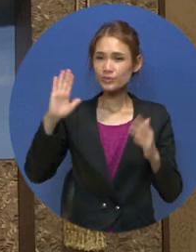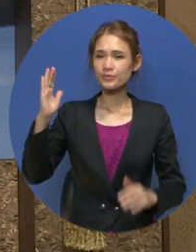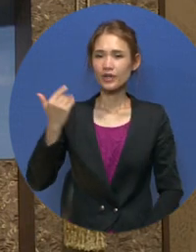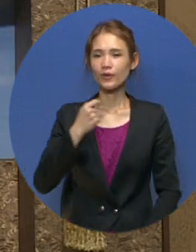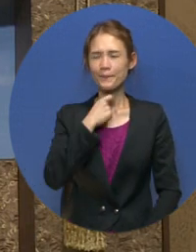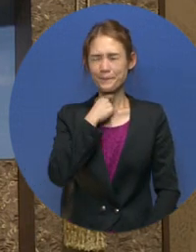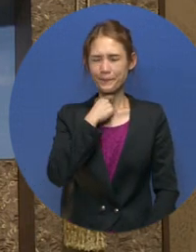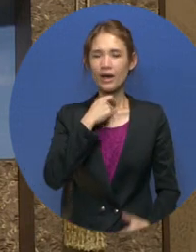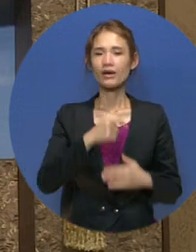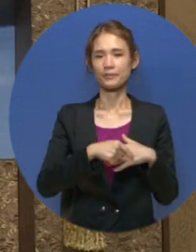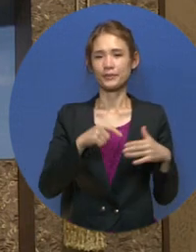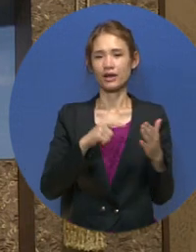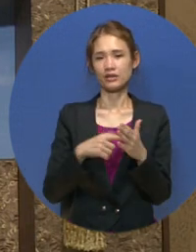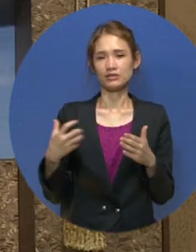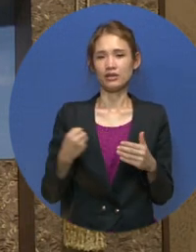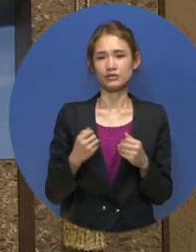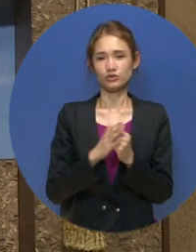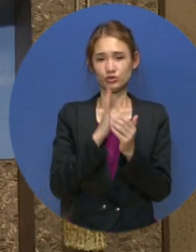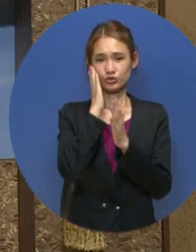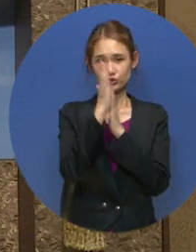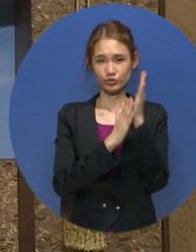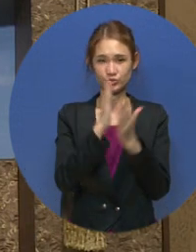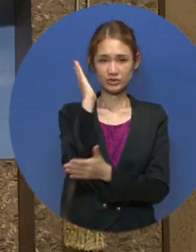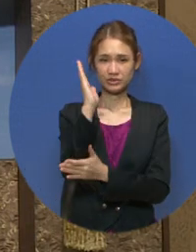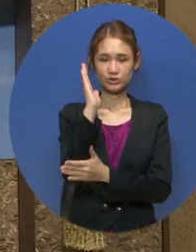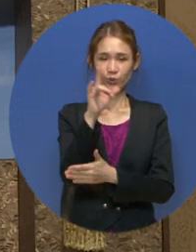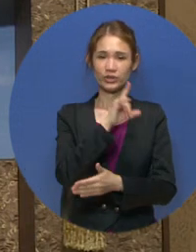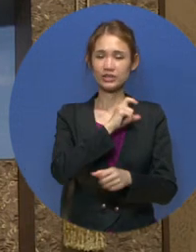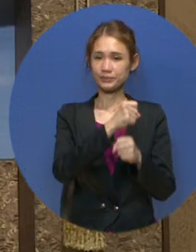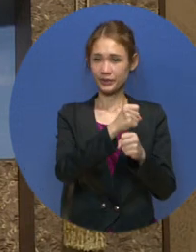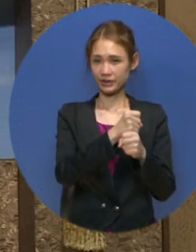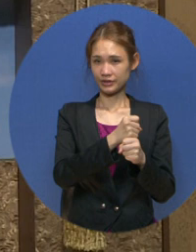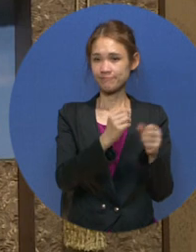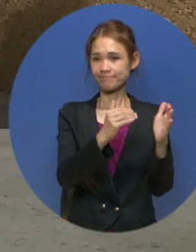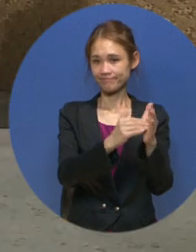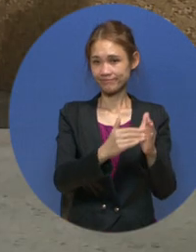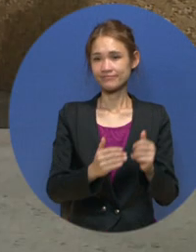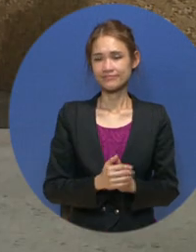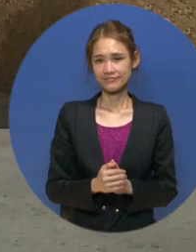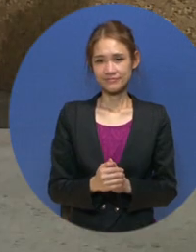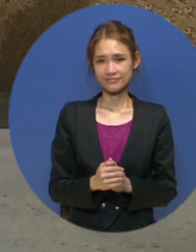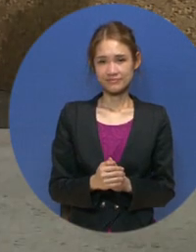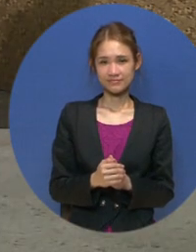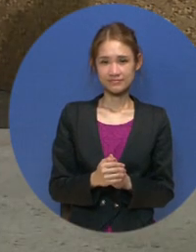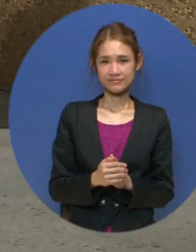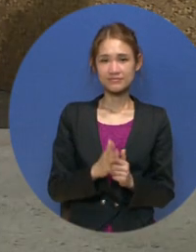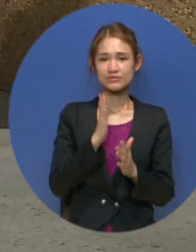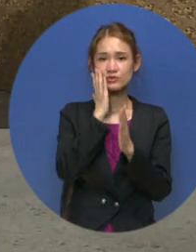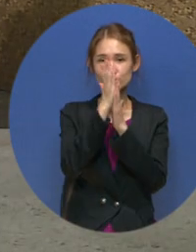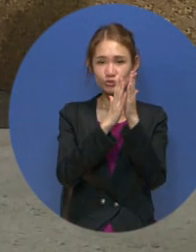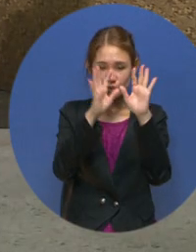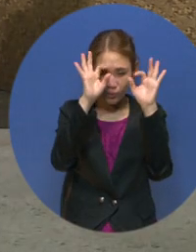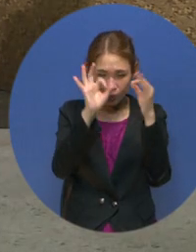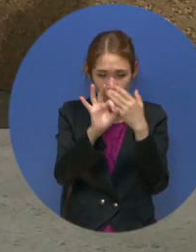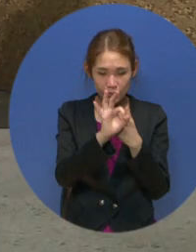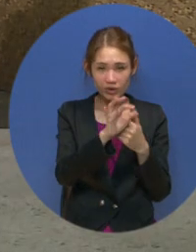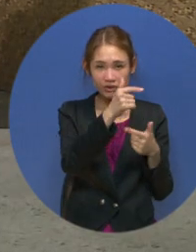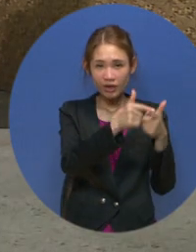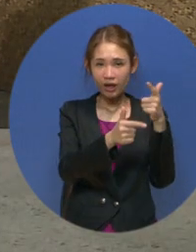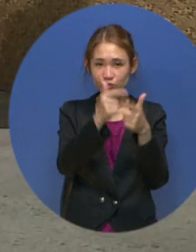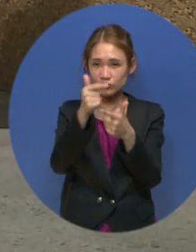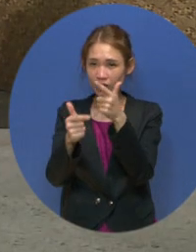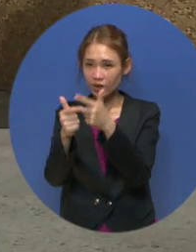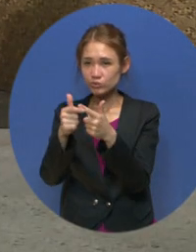그런 마음에서 저희가 숲스토리라는 이름을 한번 지어봤습니다. 그러니까 숲을 보면은 그